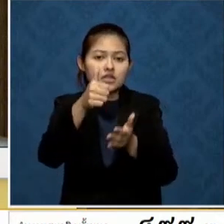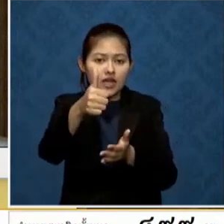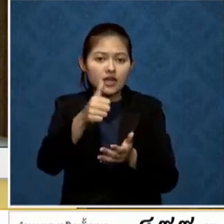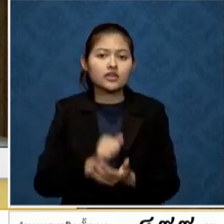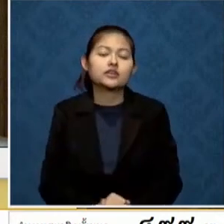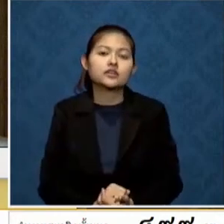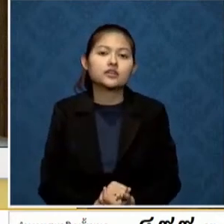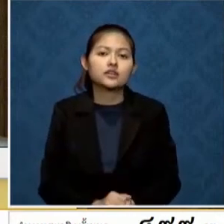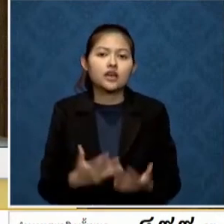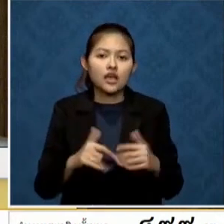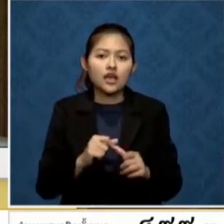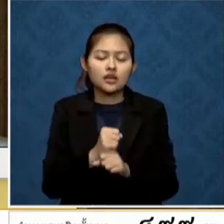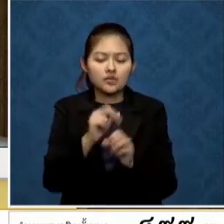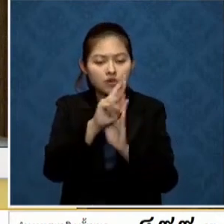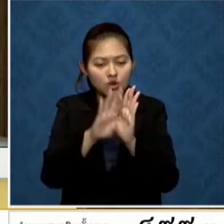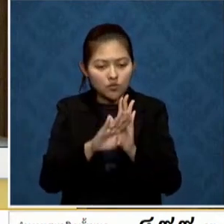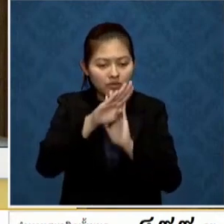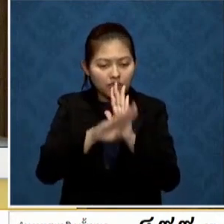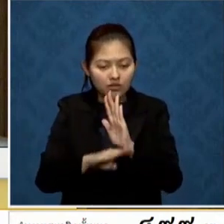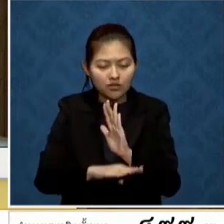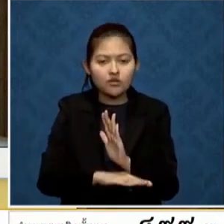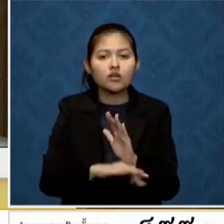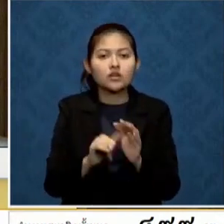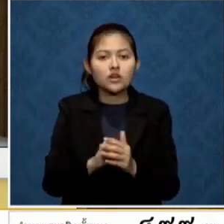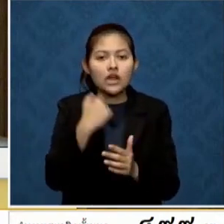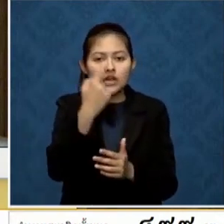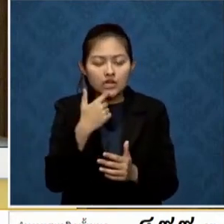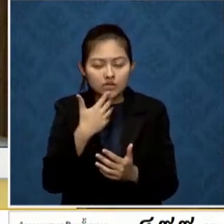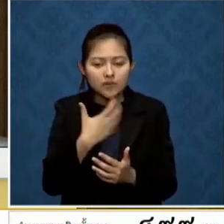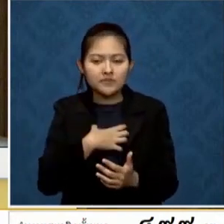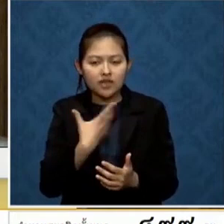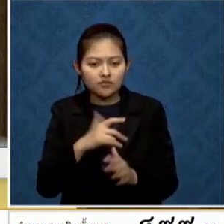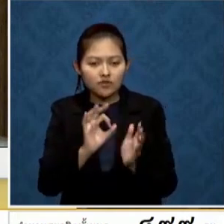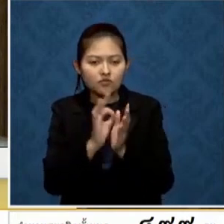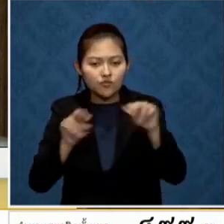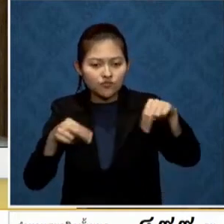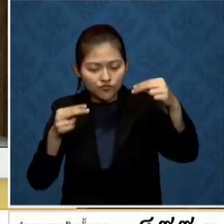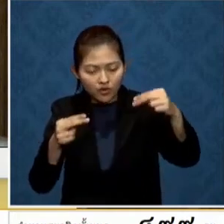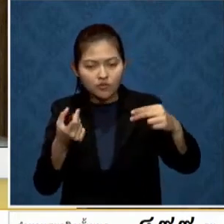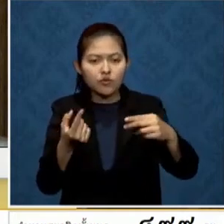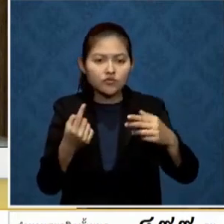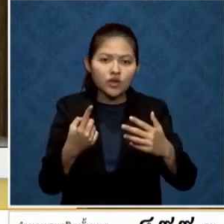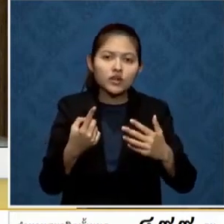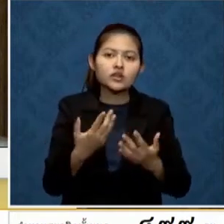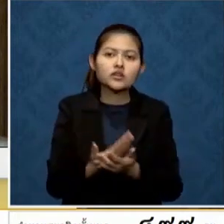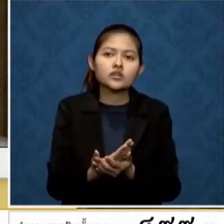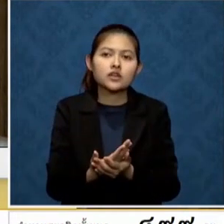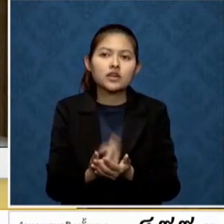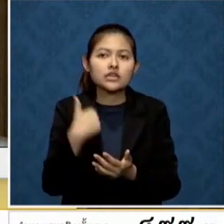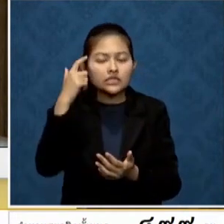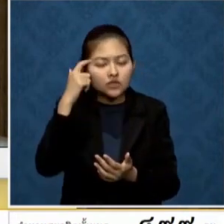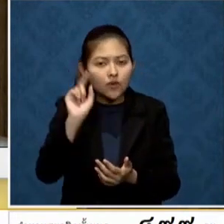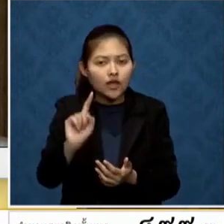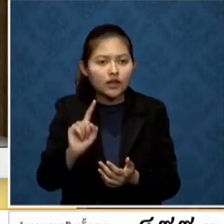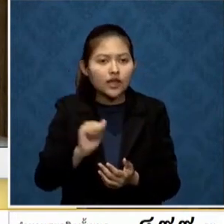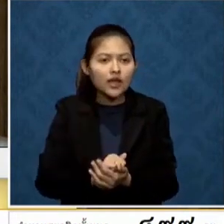ได้ดังนั้นเนี่ยการที่ทำให้มันเป็นระบบและทำให้หากจะมีการถ่ายทอดสดเนี่ยถูกถ่ายทอดสดผ่านช่องทางทางการเนี่ยน่าจะ